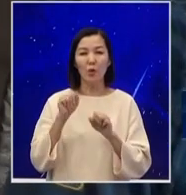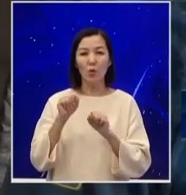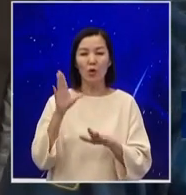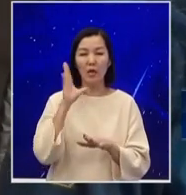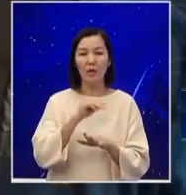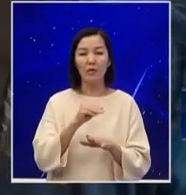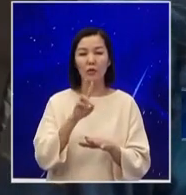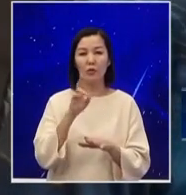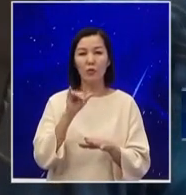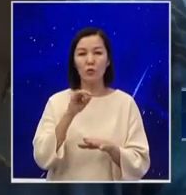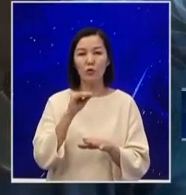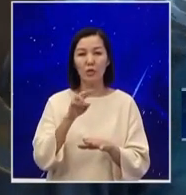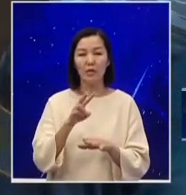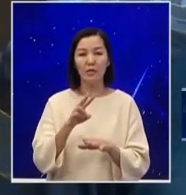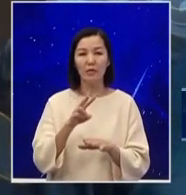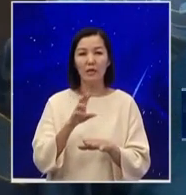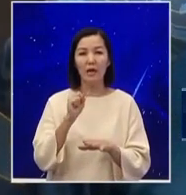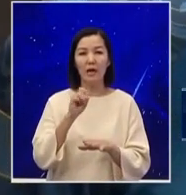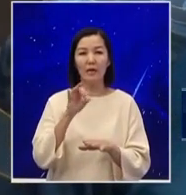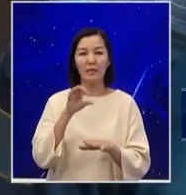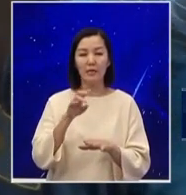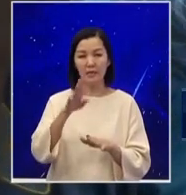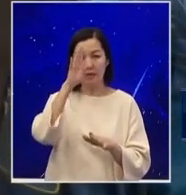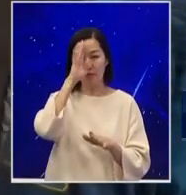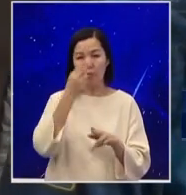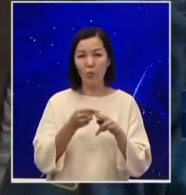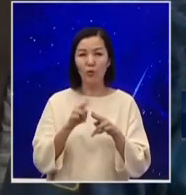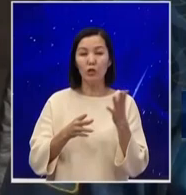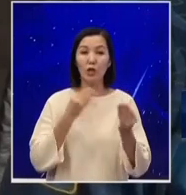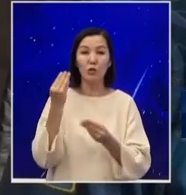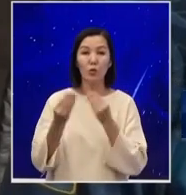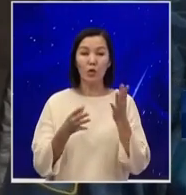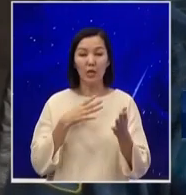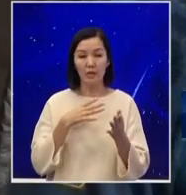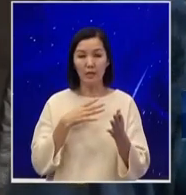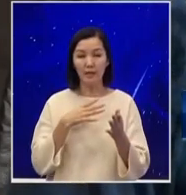Нұржан деген, Подалякин Арсен деген жігіттер өте жақсы ойын көрсетті.